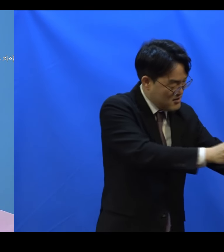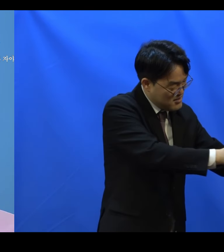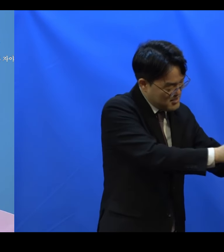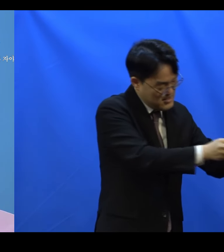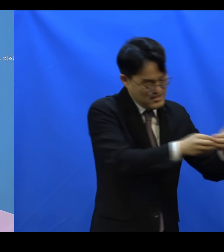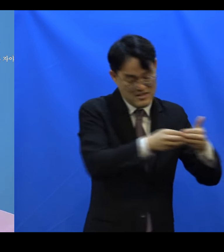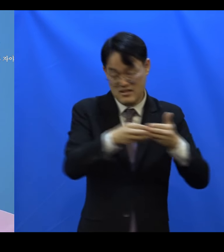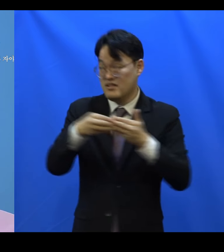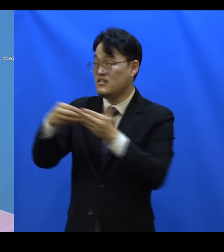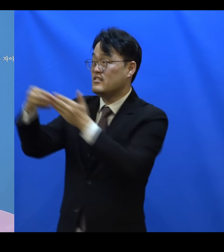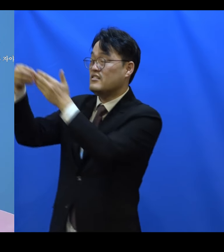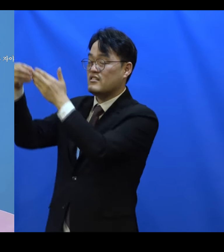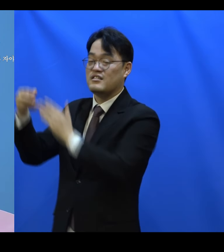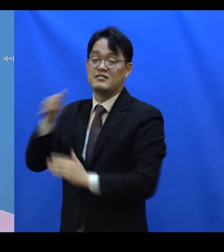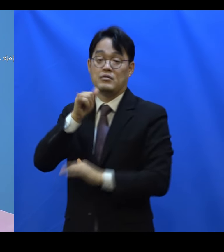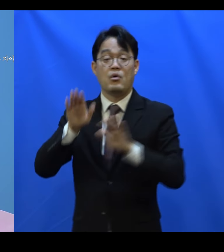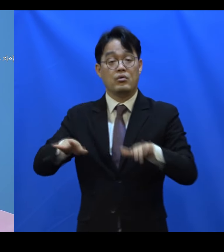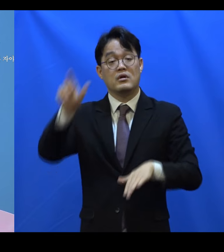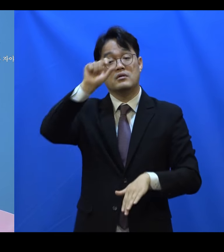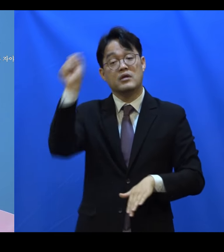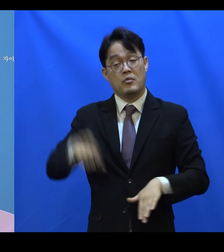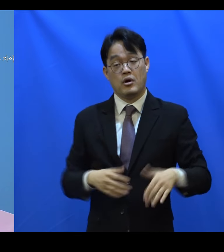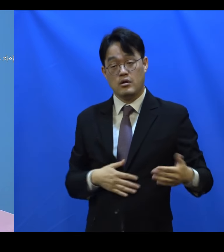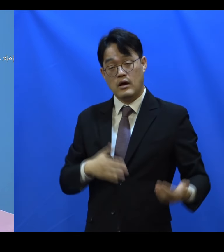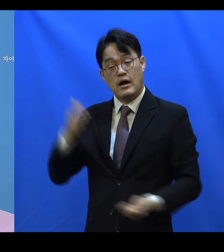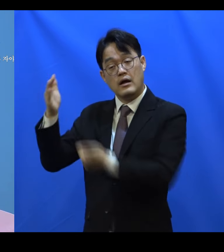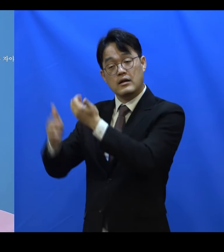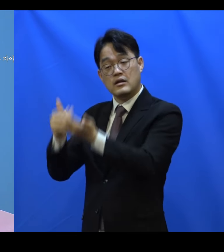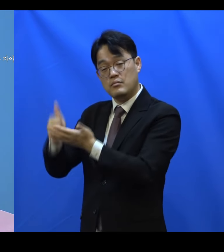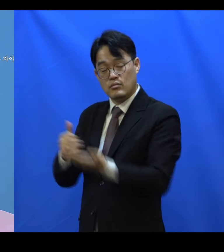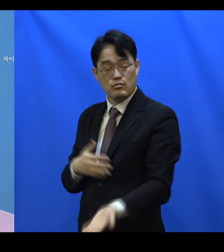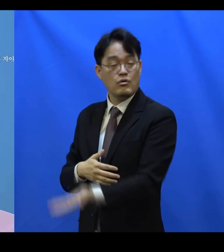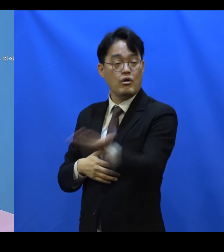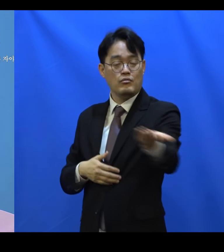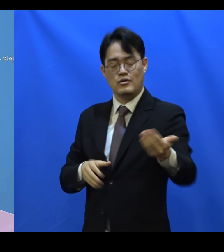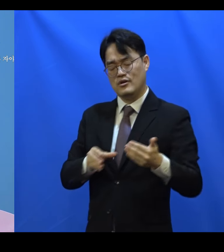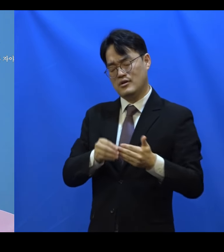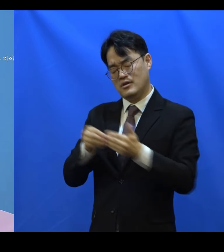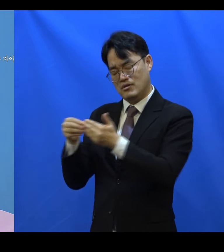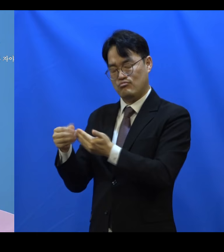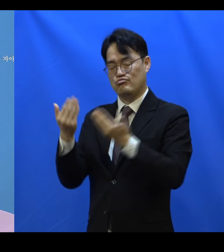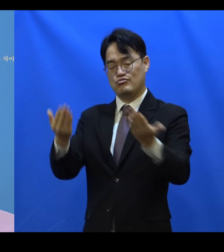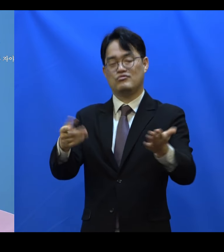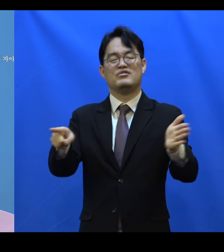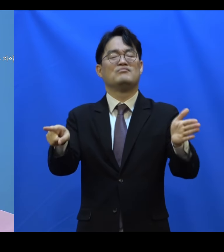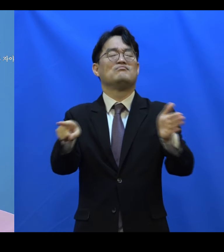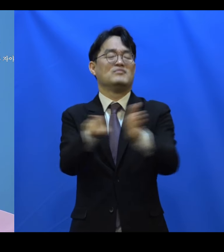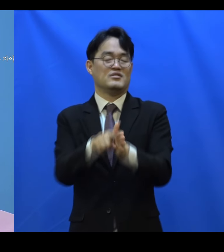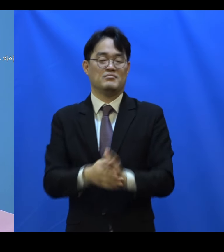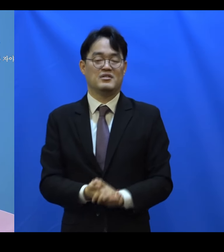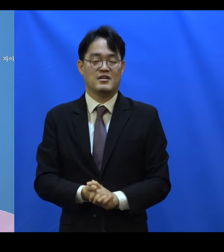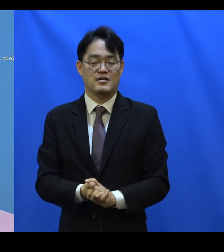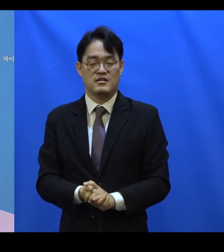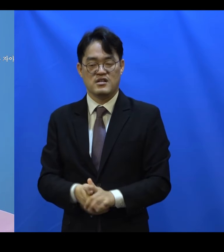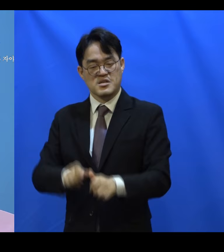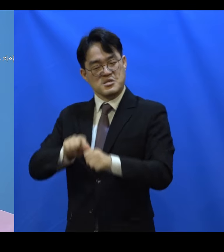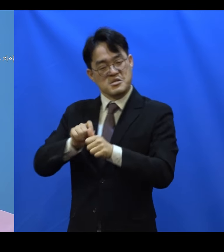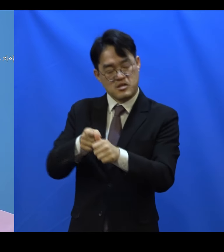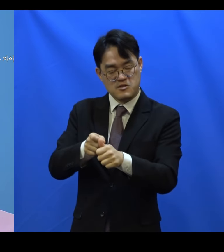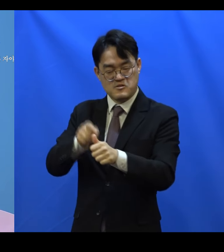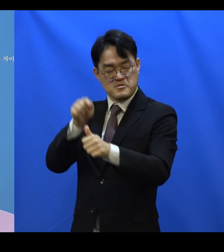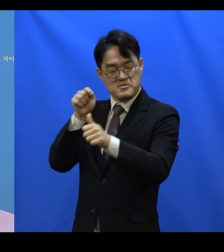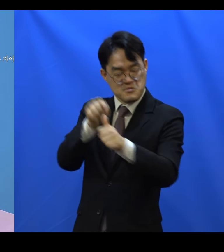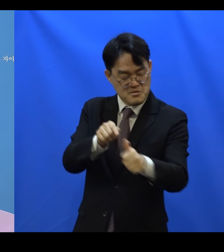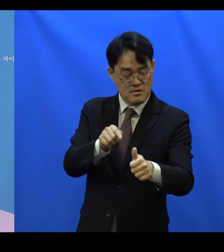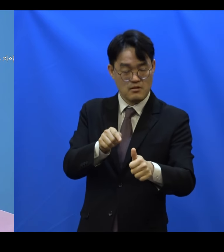우리를 손을 잡고 이끌어 주신 줄로 믿습니다. 결코 나올 수 없습니다. 강요로 아니야. 사랑의 줄로